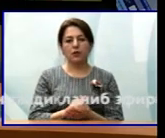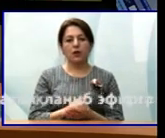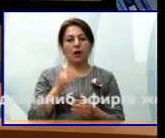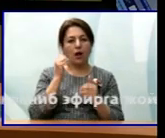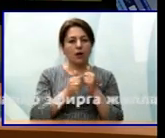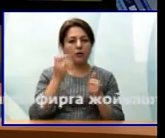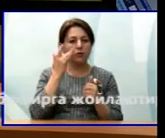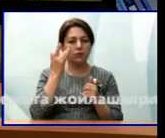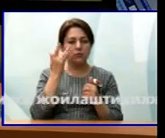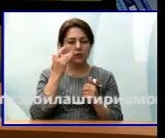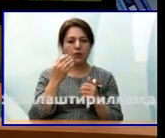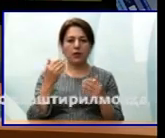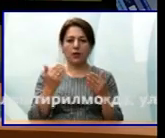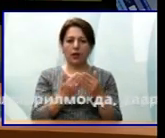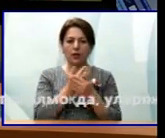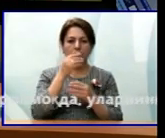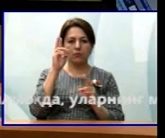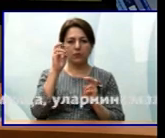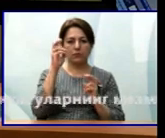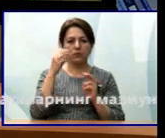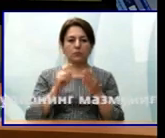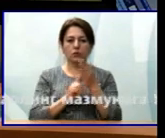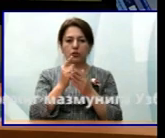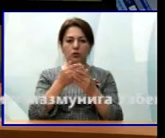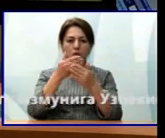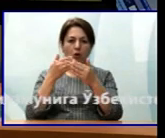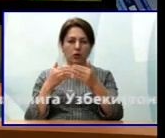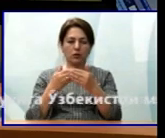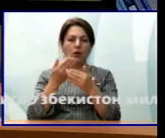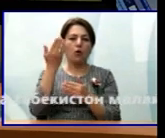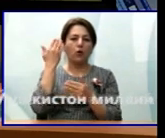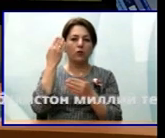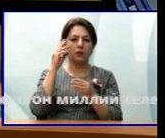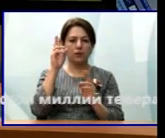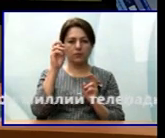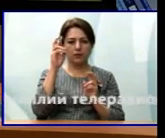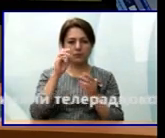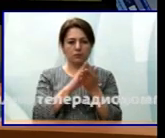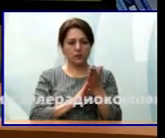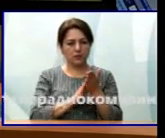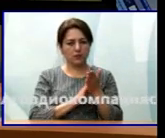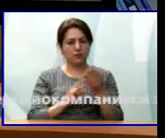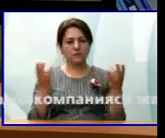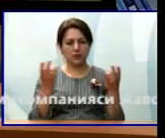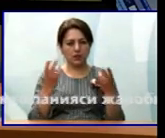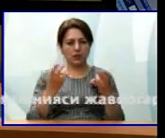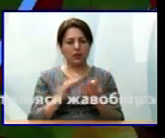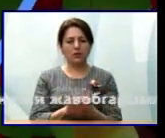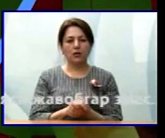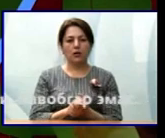Har doimgidek yangi mavzuni boshlashdan oldin o'tilgan mavzuni bir bora takrorlab